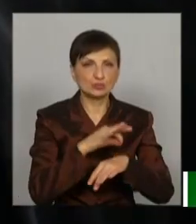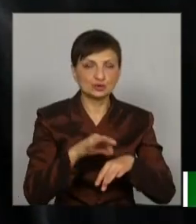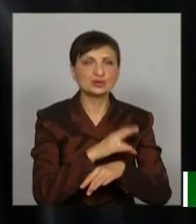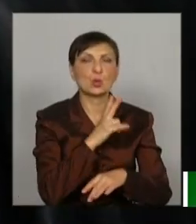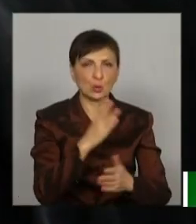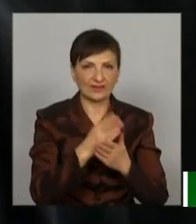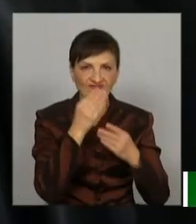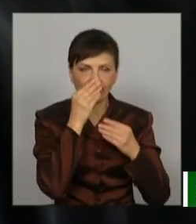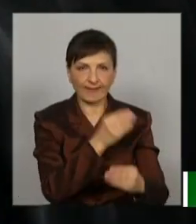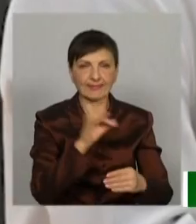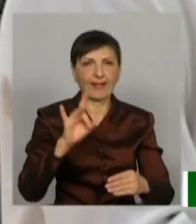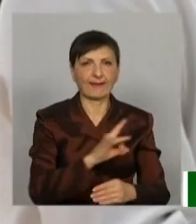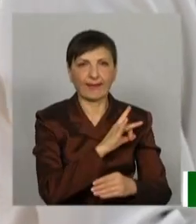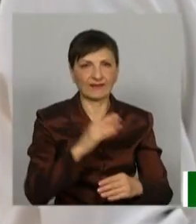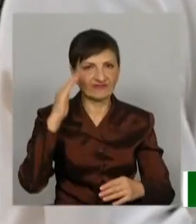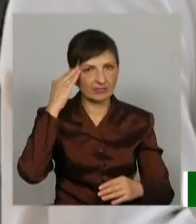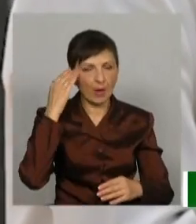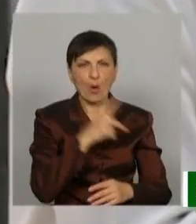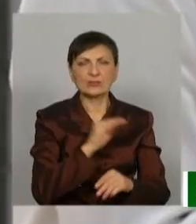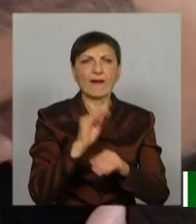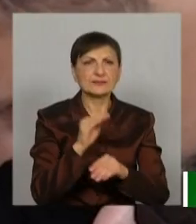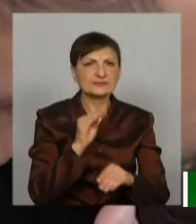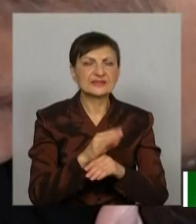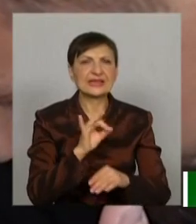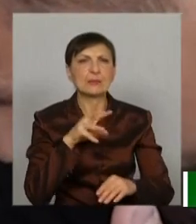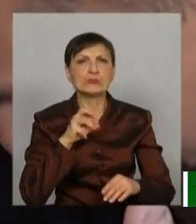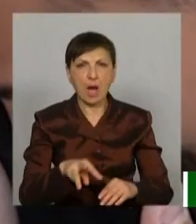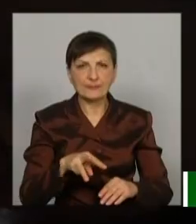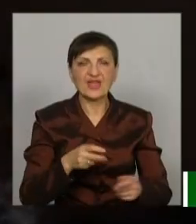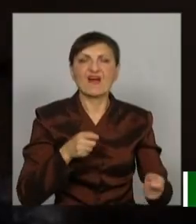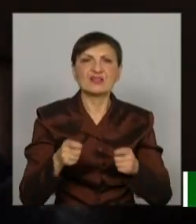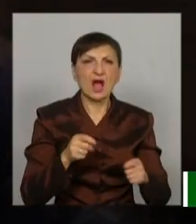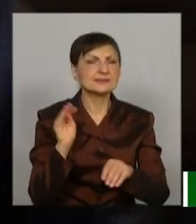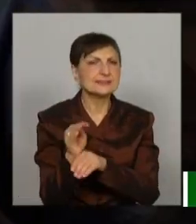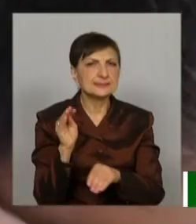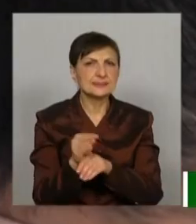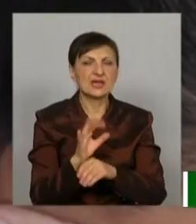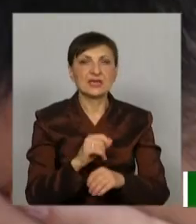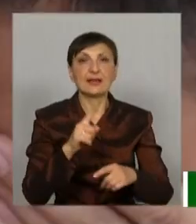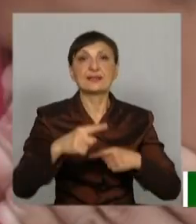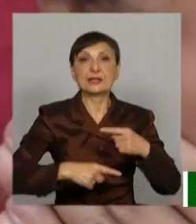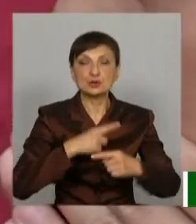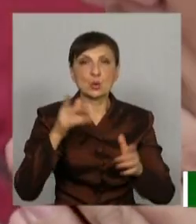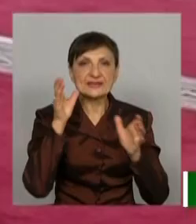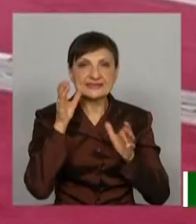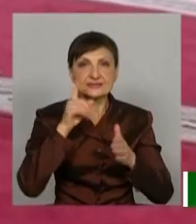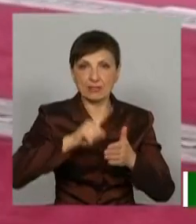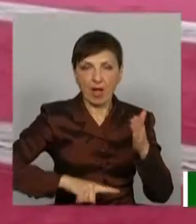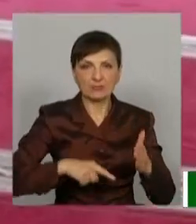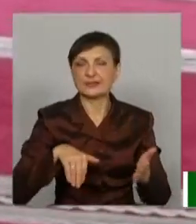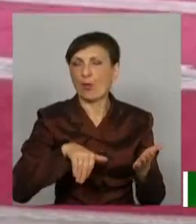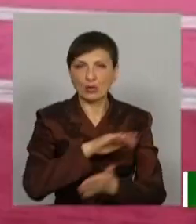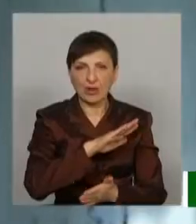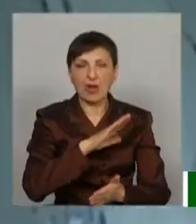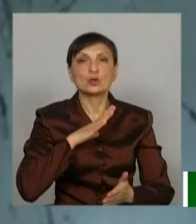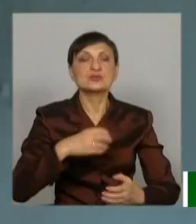религиозных фанатиков он активно критиковал местных имамов власть и игнорировал каноны традиционного ислама но самое страшное было